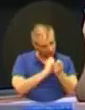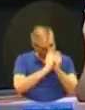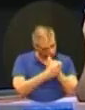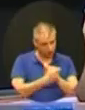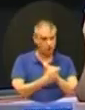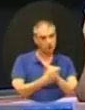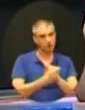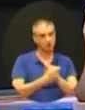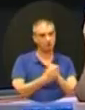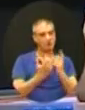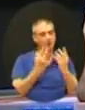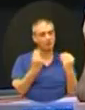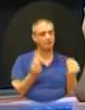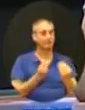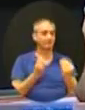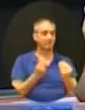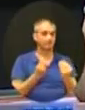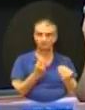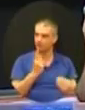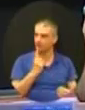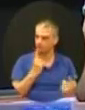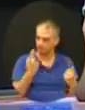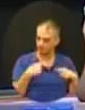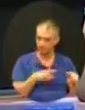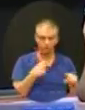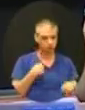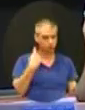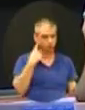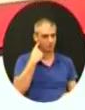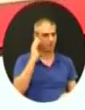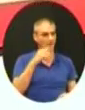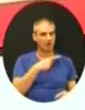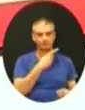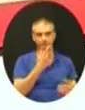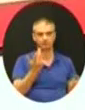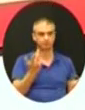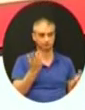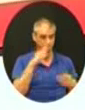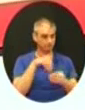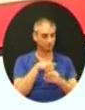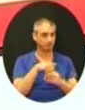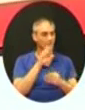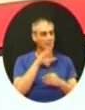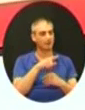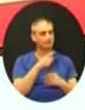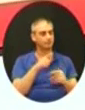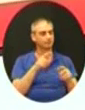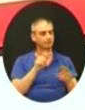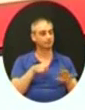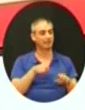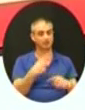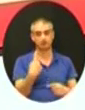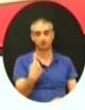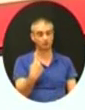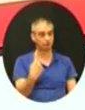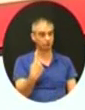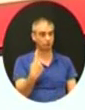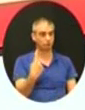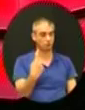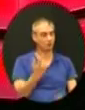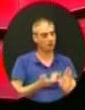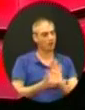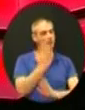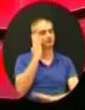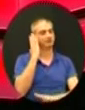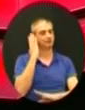בו הרבה דברים. אבל בד בבד אנחנו שומעים על קריאות, בין השאר גם ממשכן הכנסת עצמו,